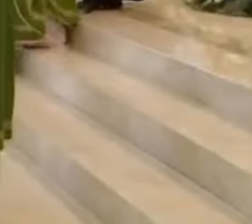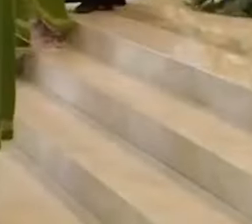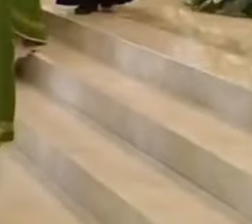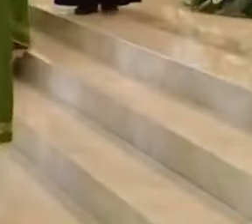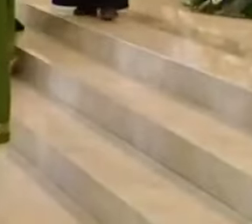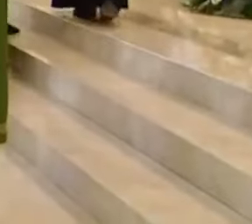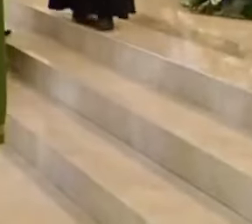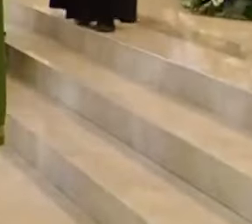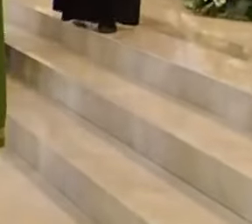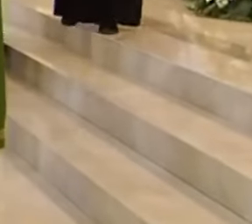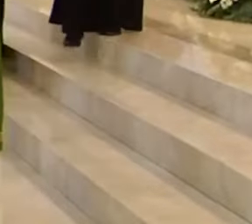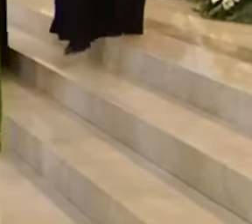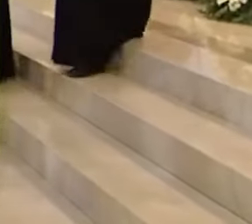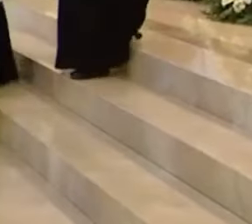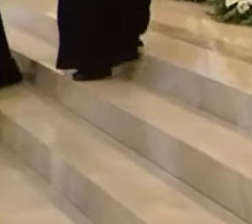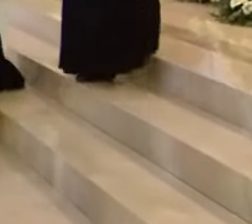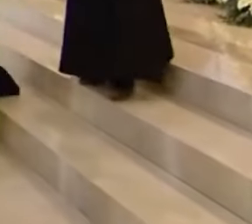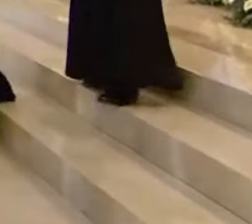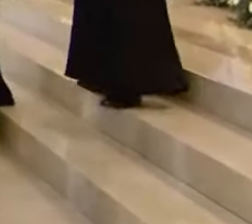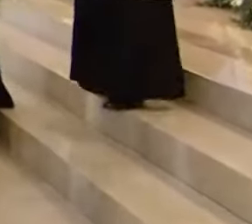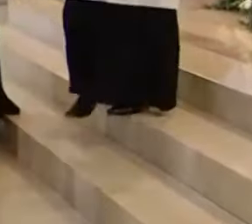u et